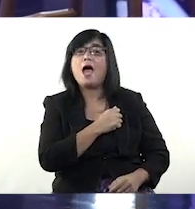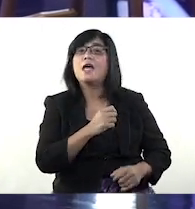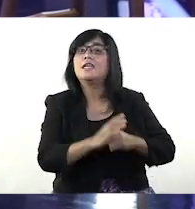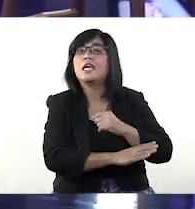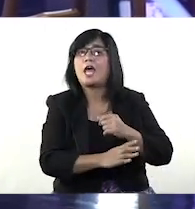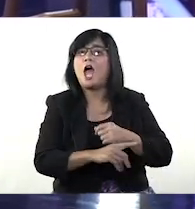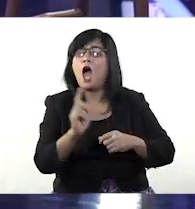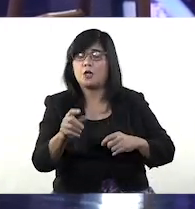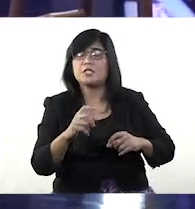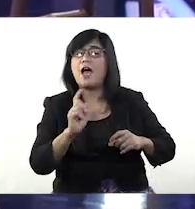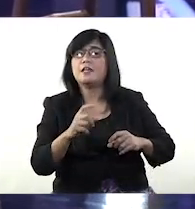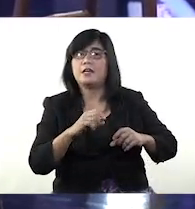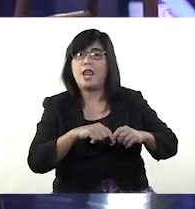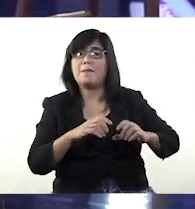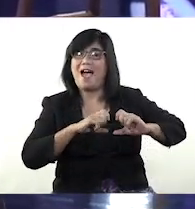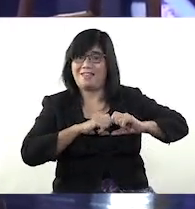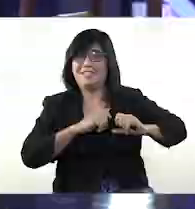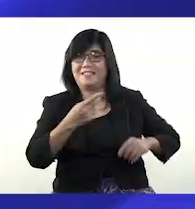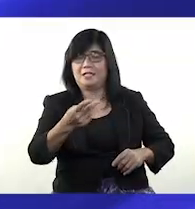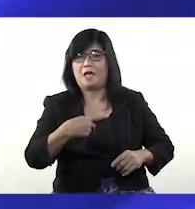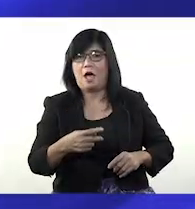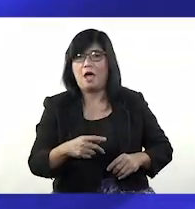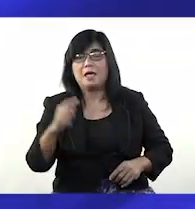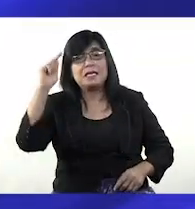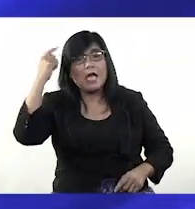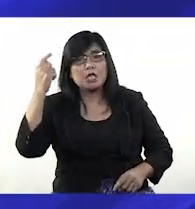waktu Sodom dan Gomora mau dihancurkan